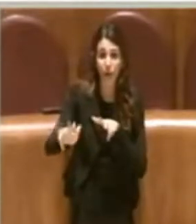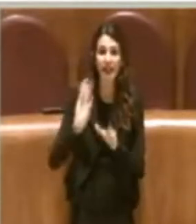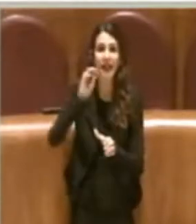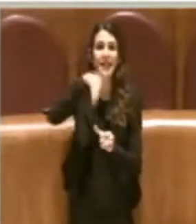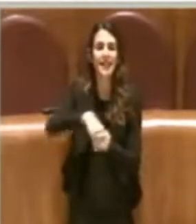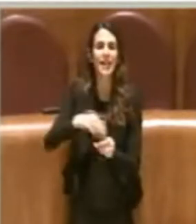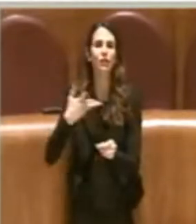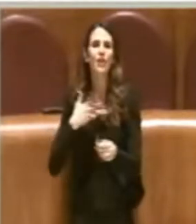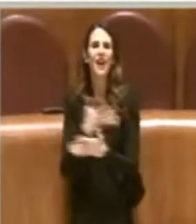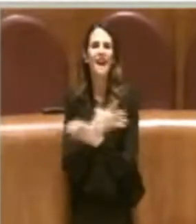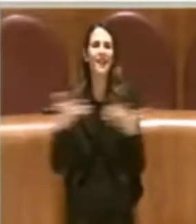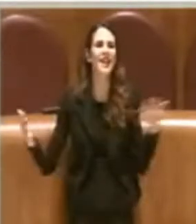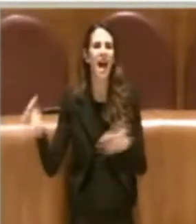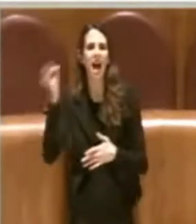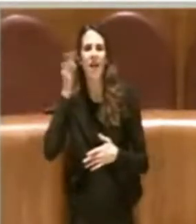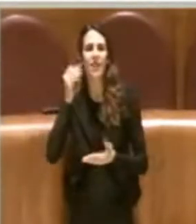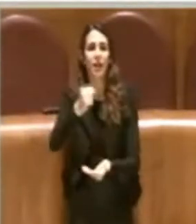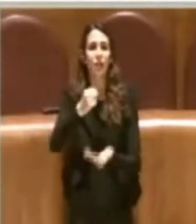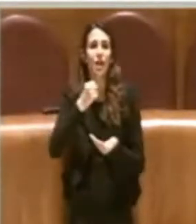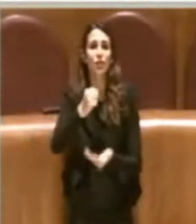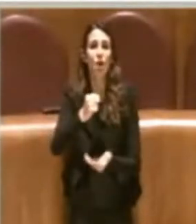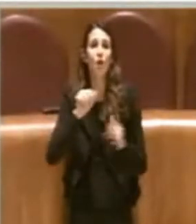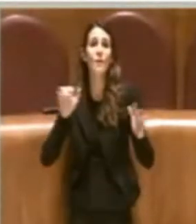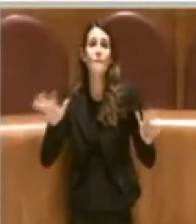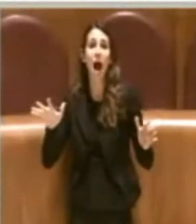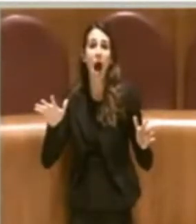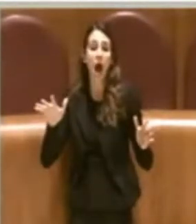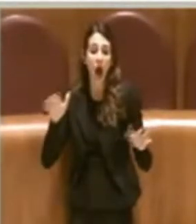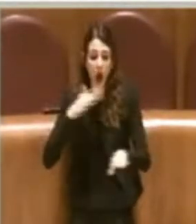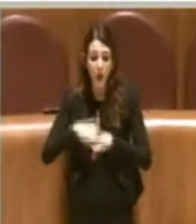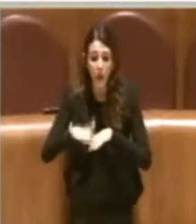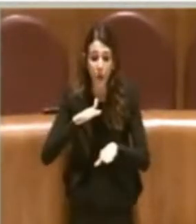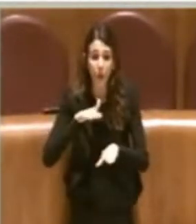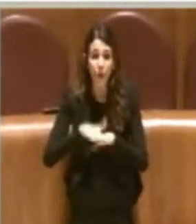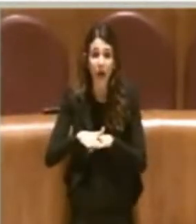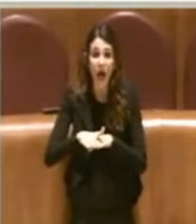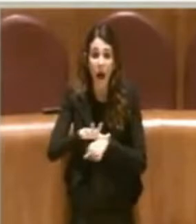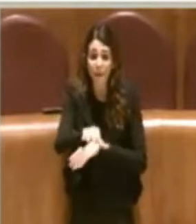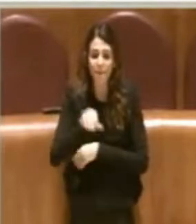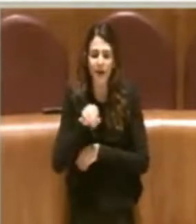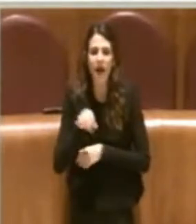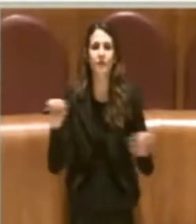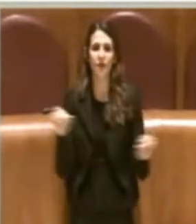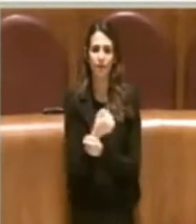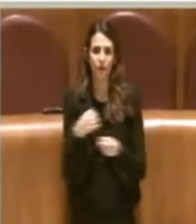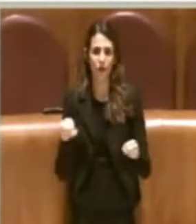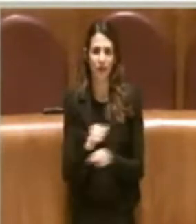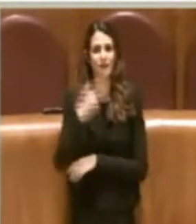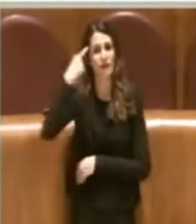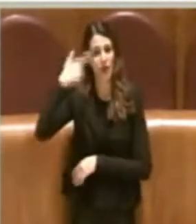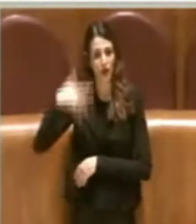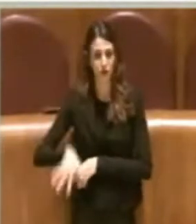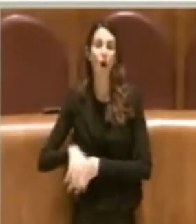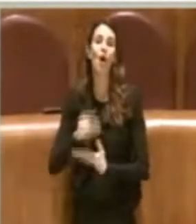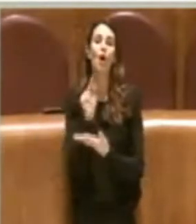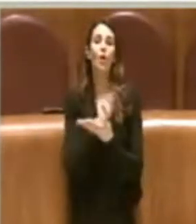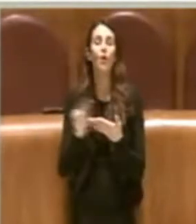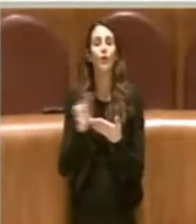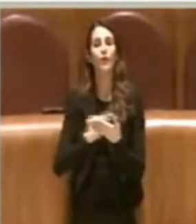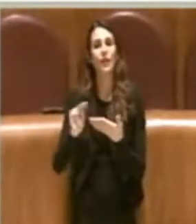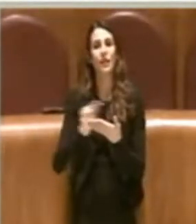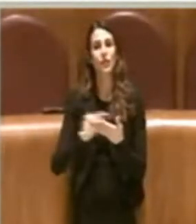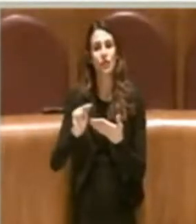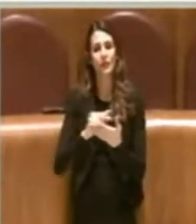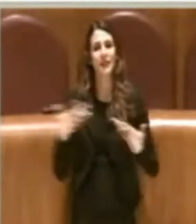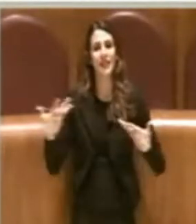sua disposizione ma non ne potesse godere. Quindi anche su questo fronte so che gli uffici con